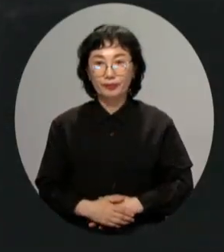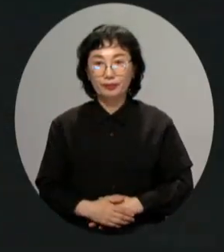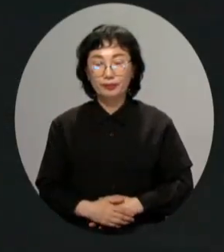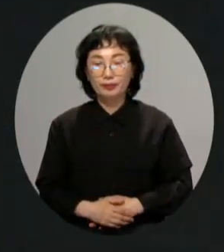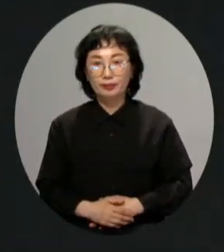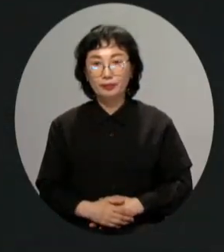재용입니다